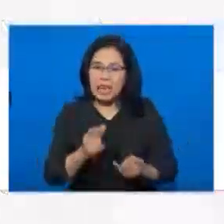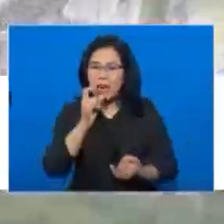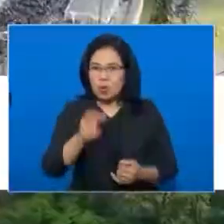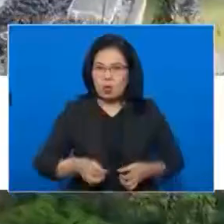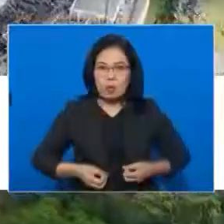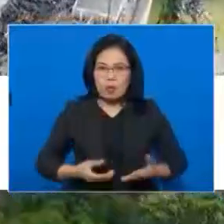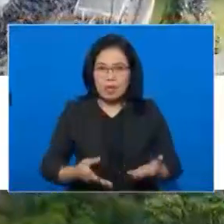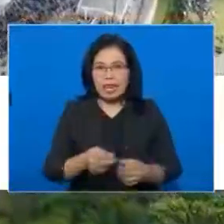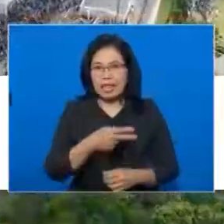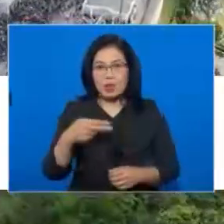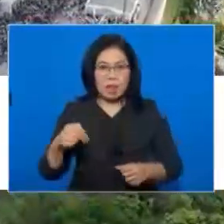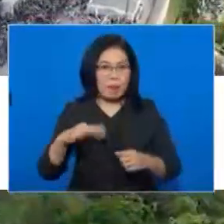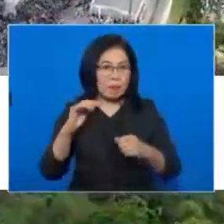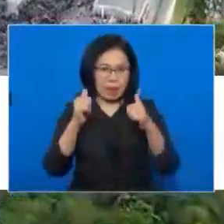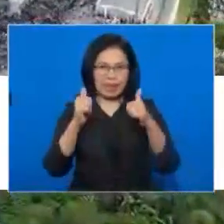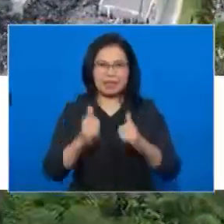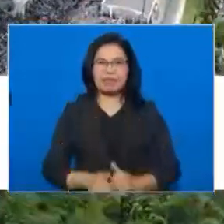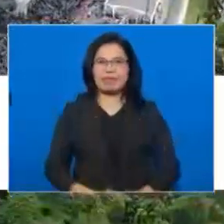ini.